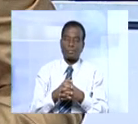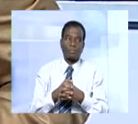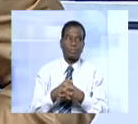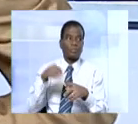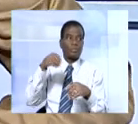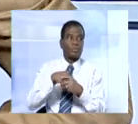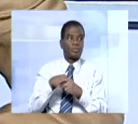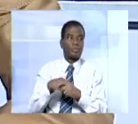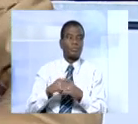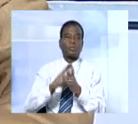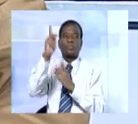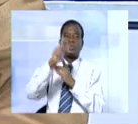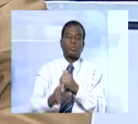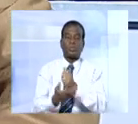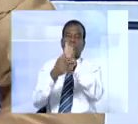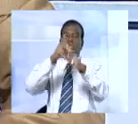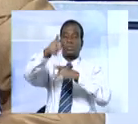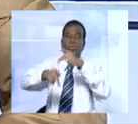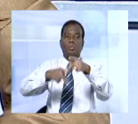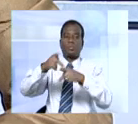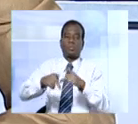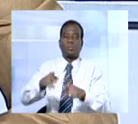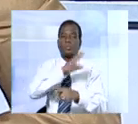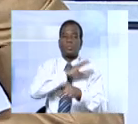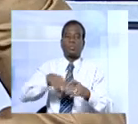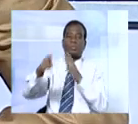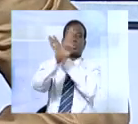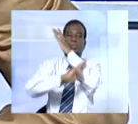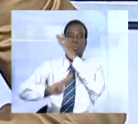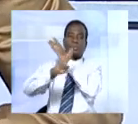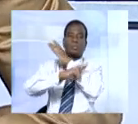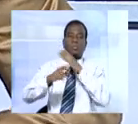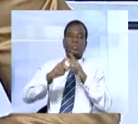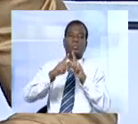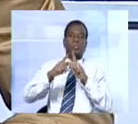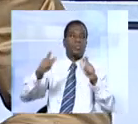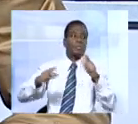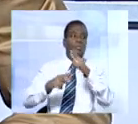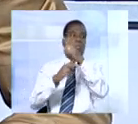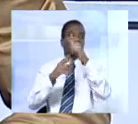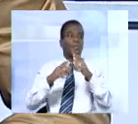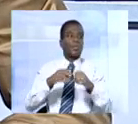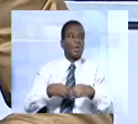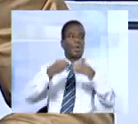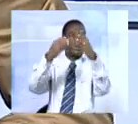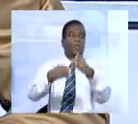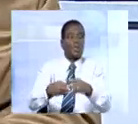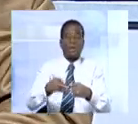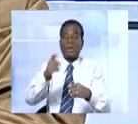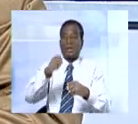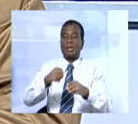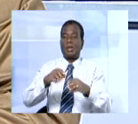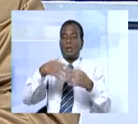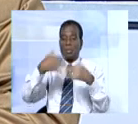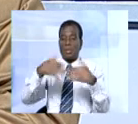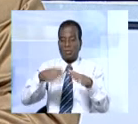Dans le cadre de son programme d'aide à la population, le conseil régional des Grands Ponts a remis des machines à broyer d'une valeur